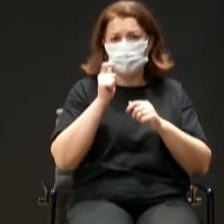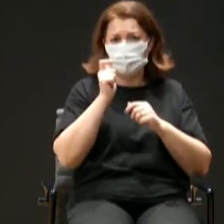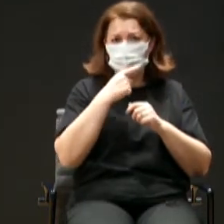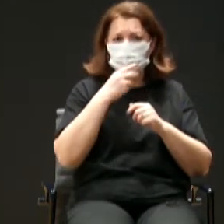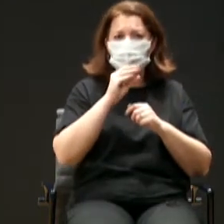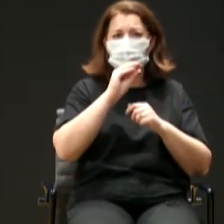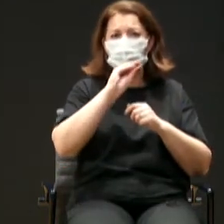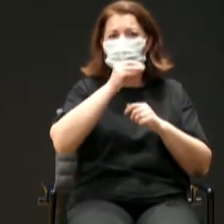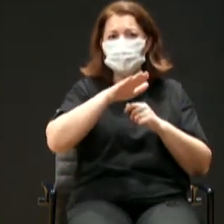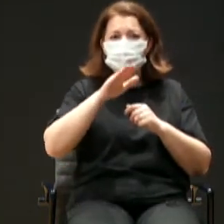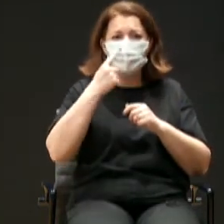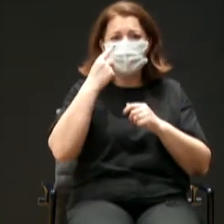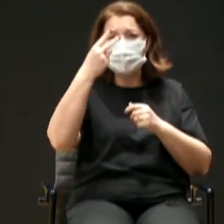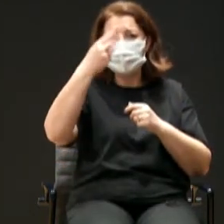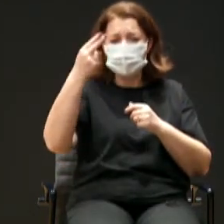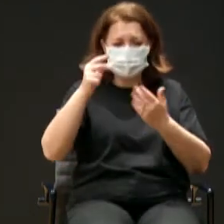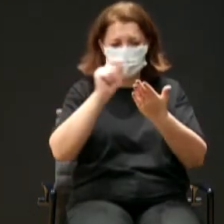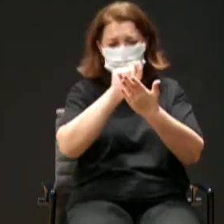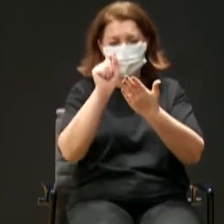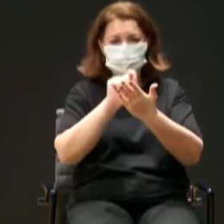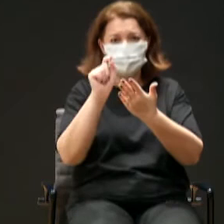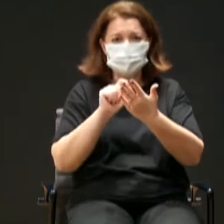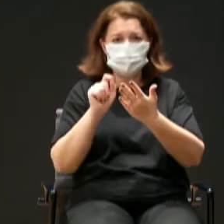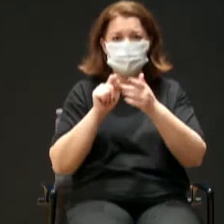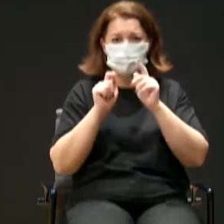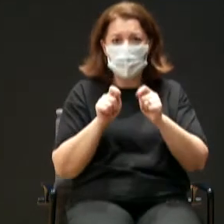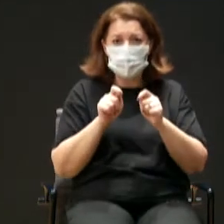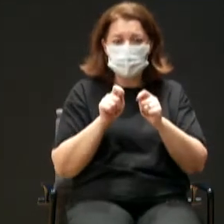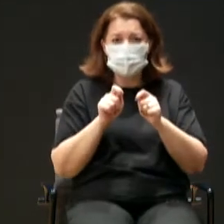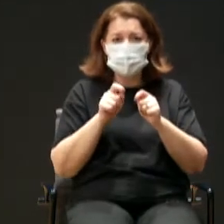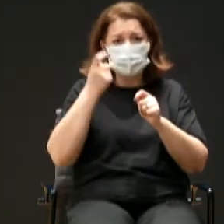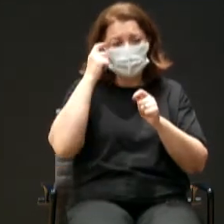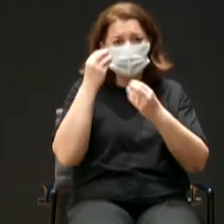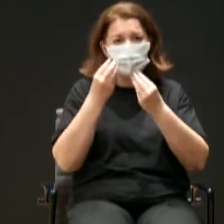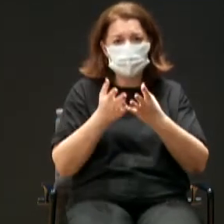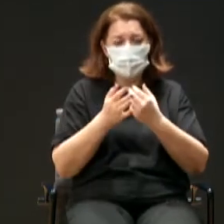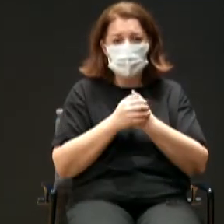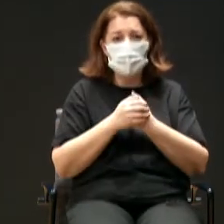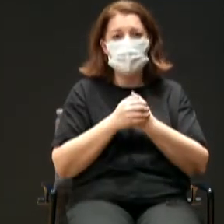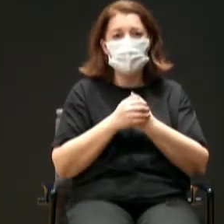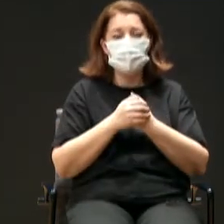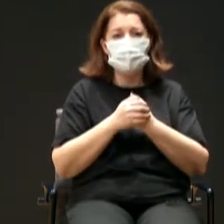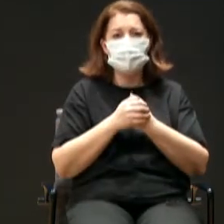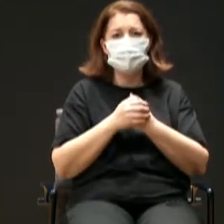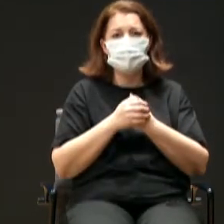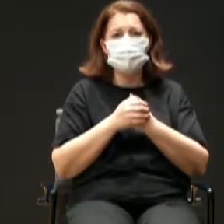Çocuk kaleme almış. Psikolog geçtiğinde şey yapıyor, bilgilendiriyor.